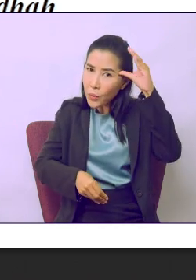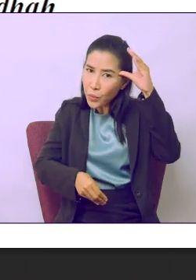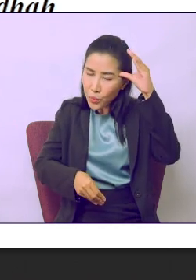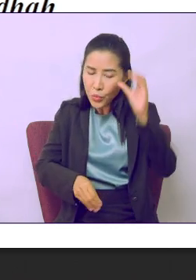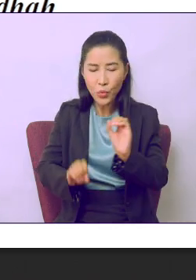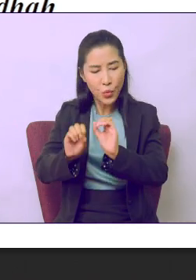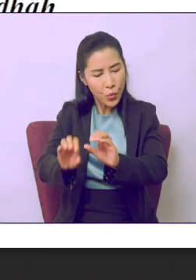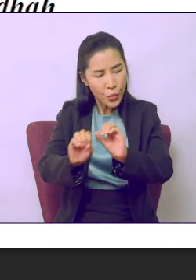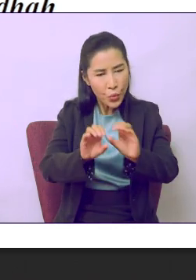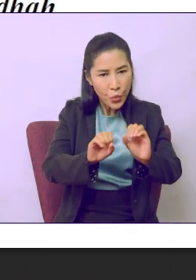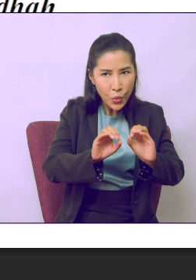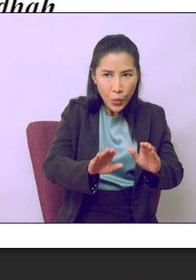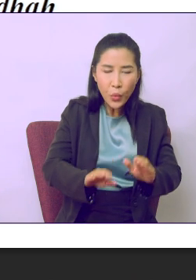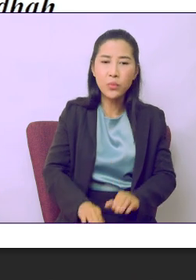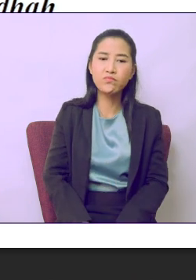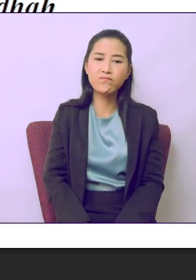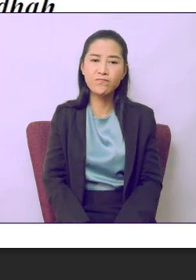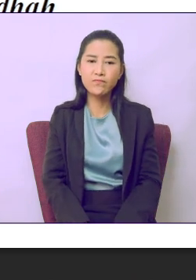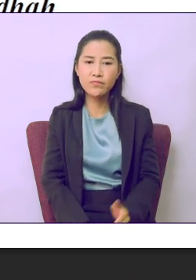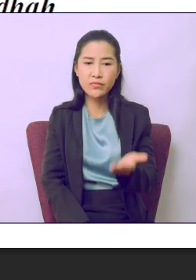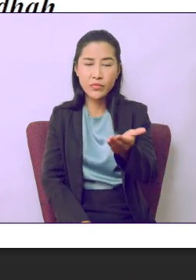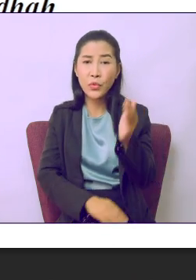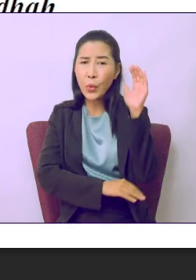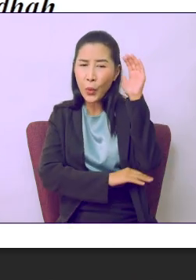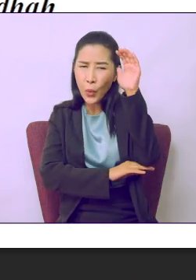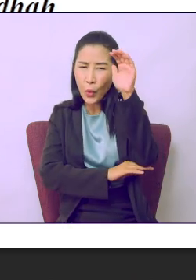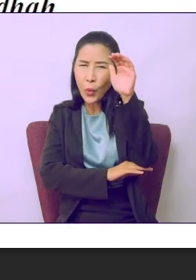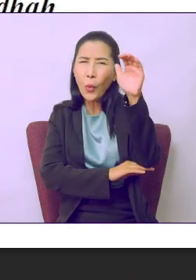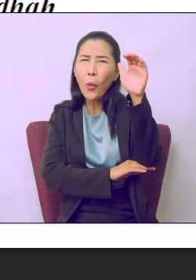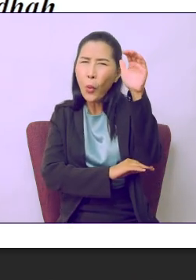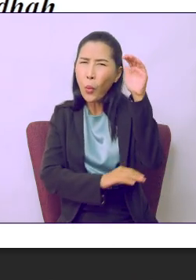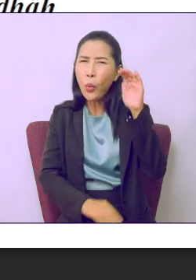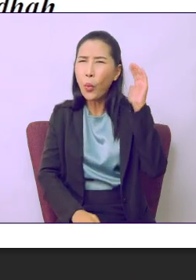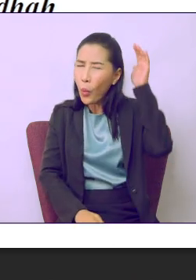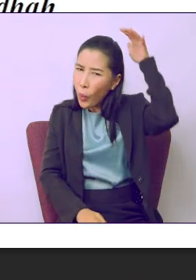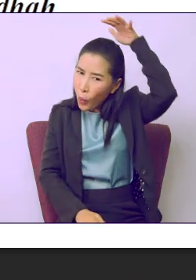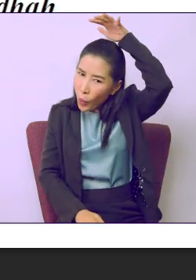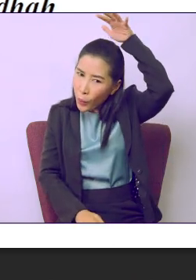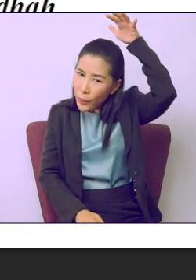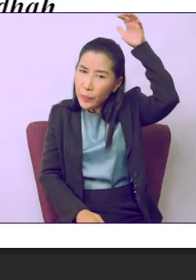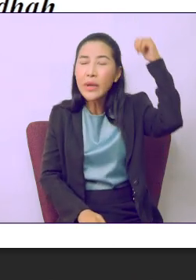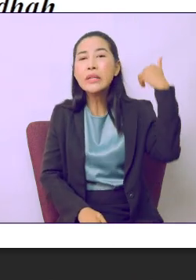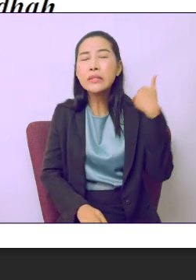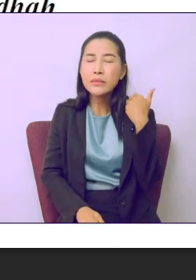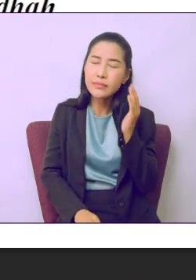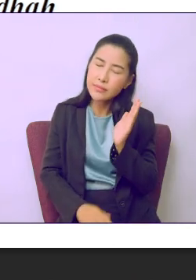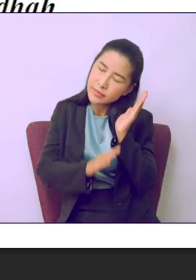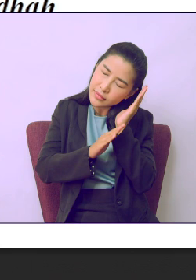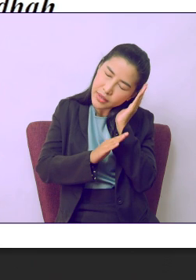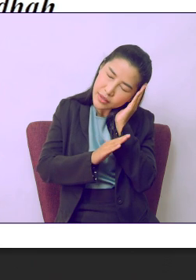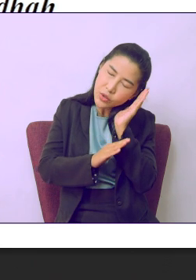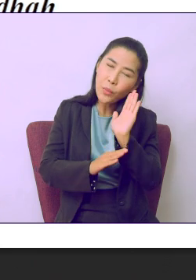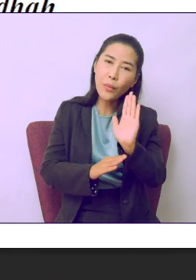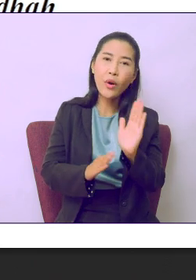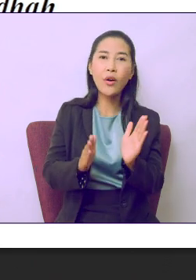อนันตนาคราชอ่ะครับเป็นที่บรรทมของพระนารายณ์นะครับให้พระนารายณ์นนอนนะครับก็บอกอาสนะ